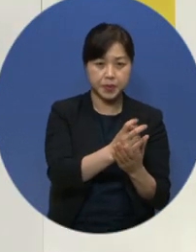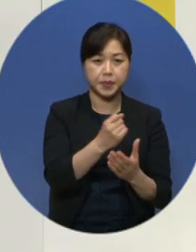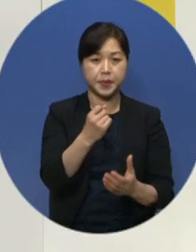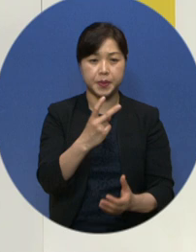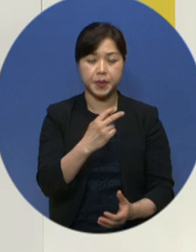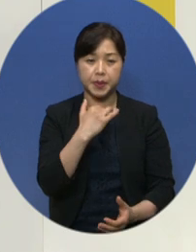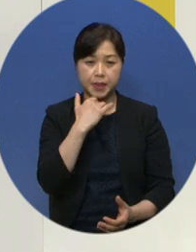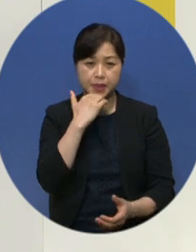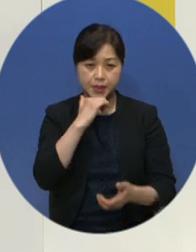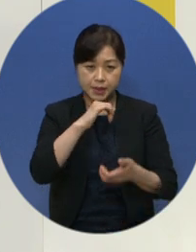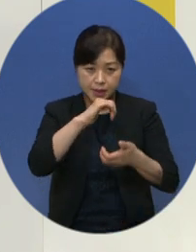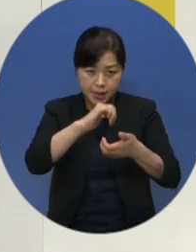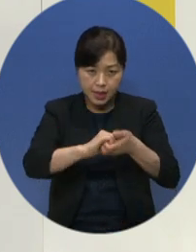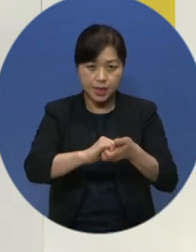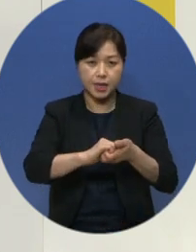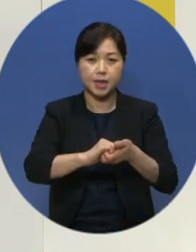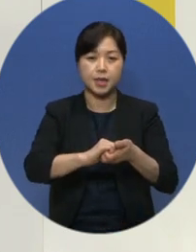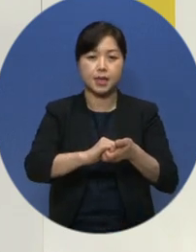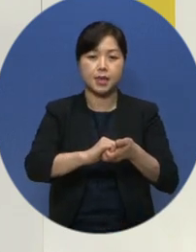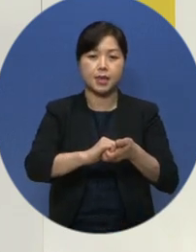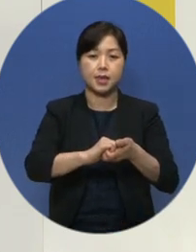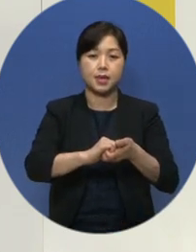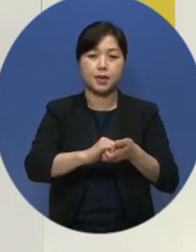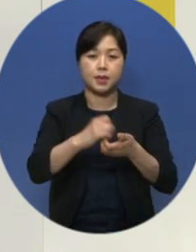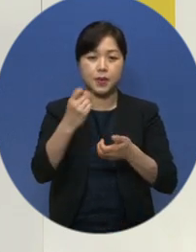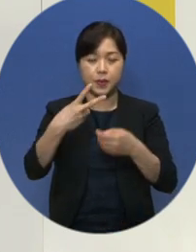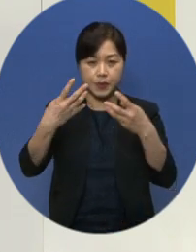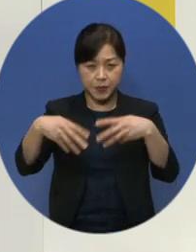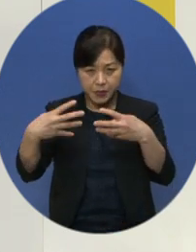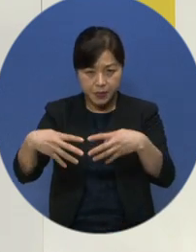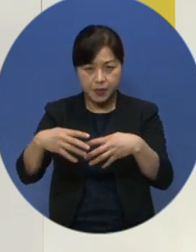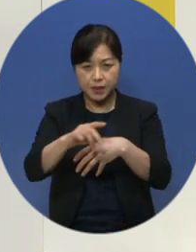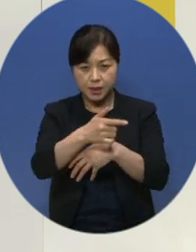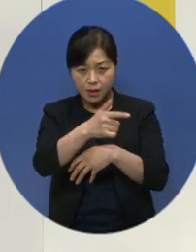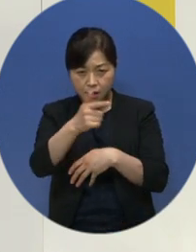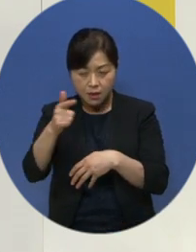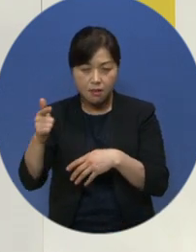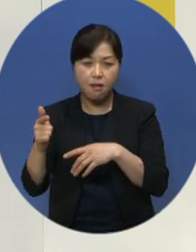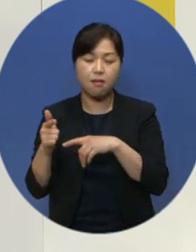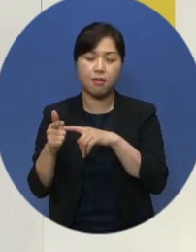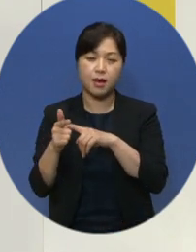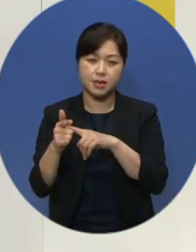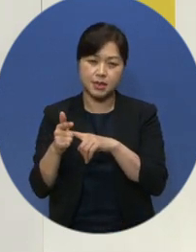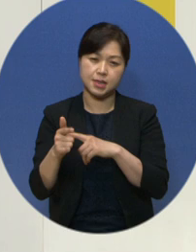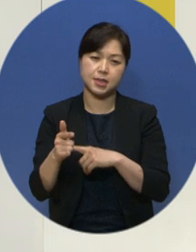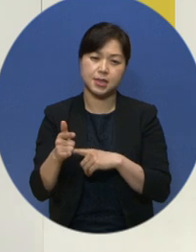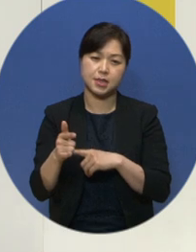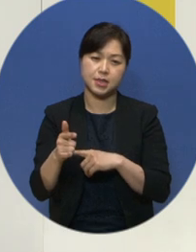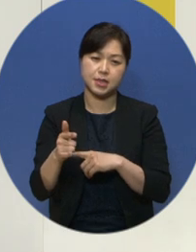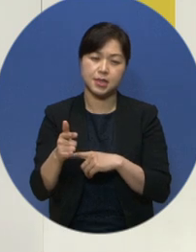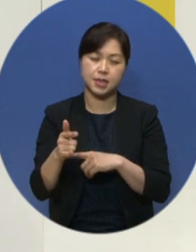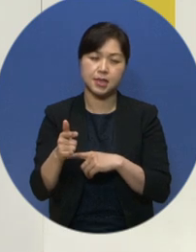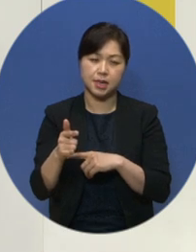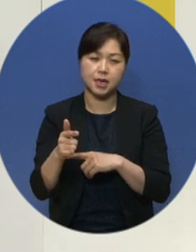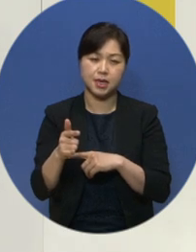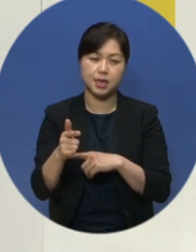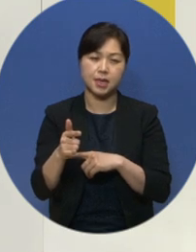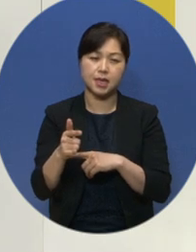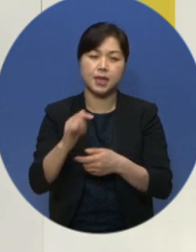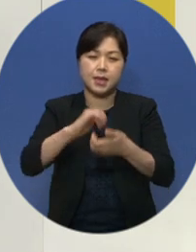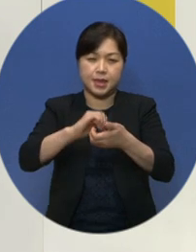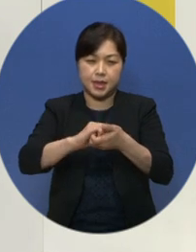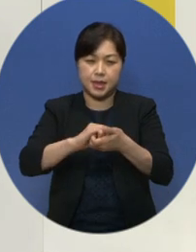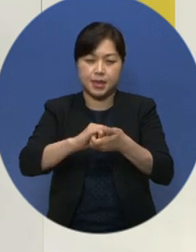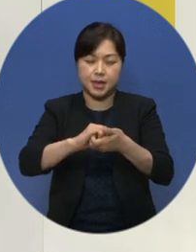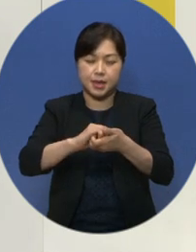다음에 뭐 나이에 걸린 다든지 뭐 여러가지 그 조건에서 관리는 부분도 있지만 그러한